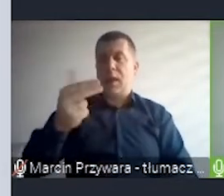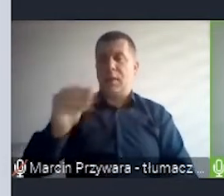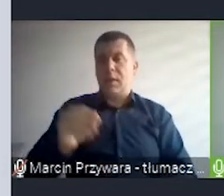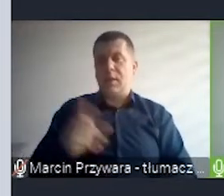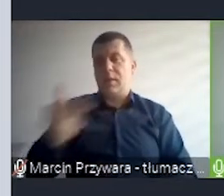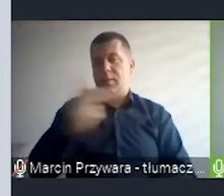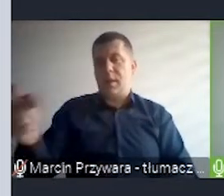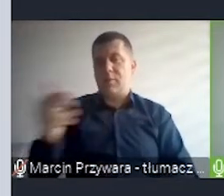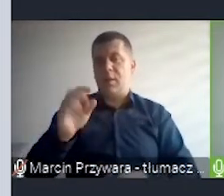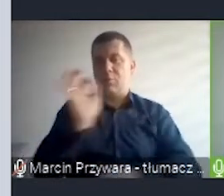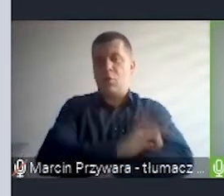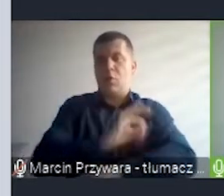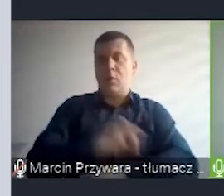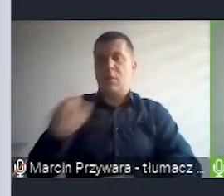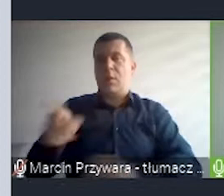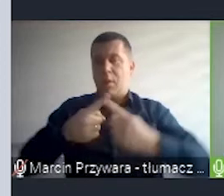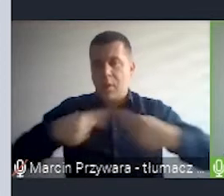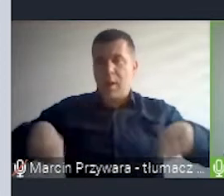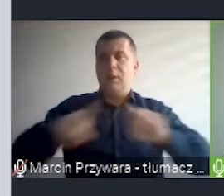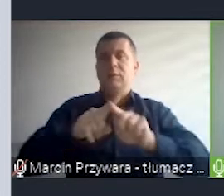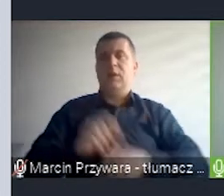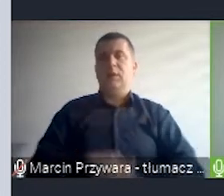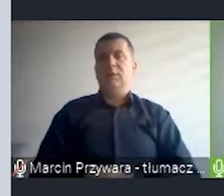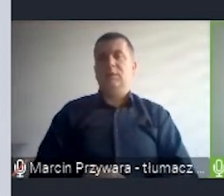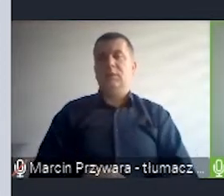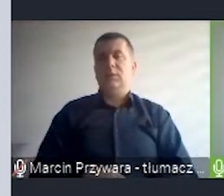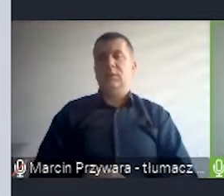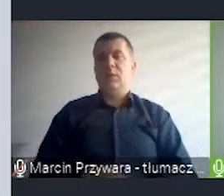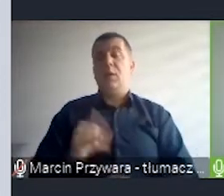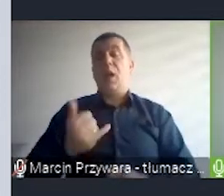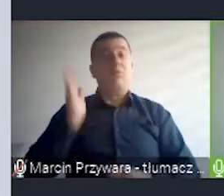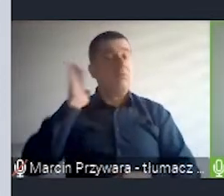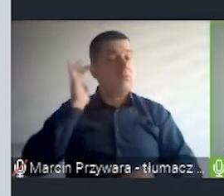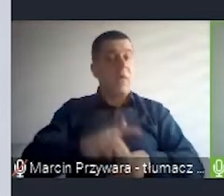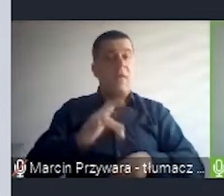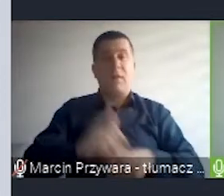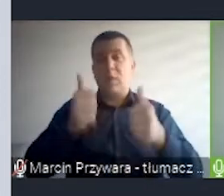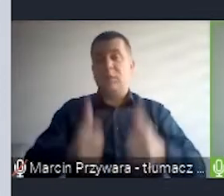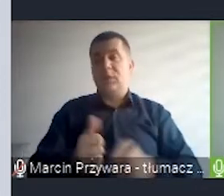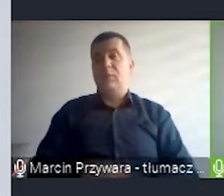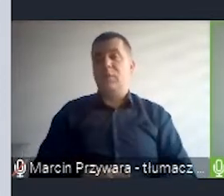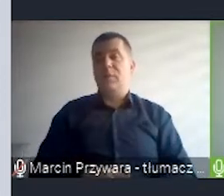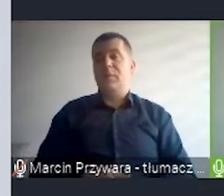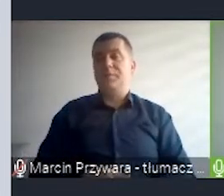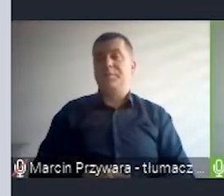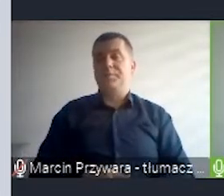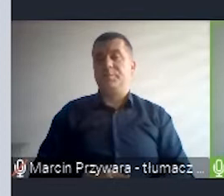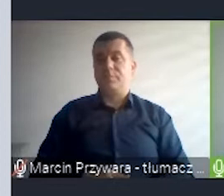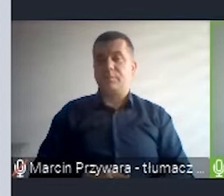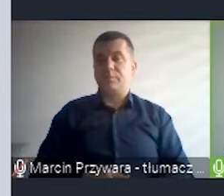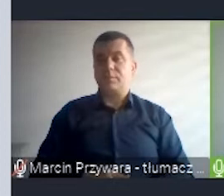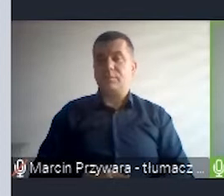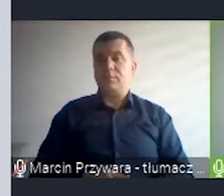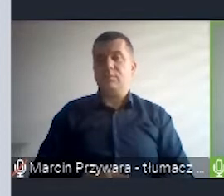temat projektu, jego realizacji, postępów, po to, żeby gdzieś tam